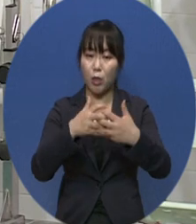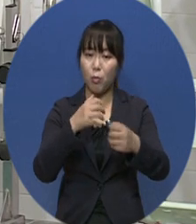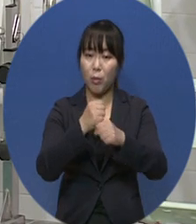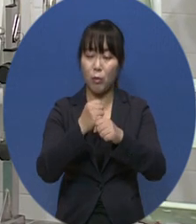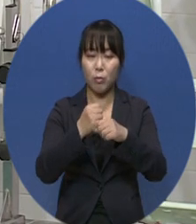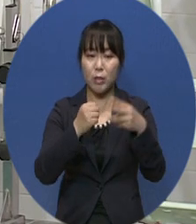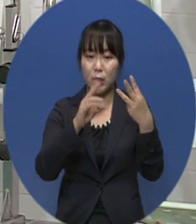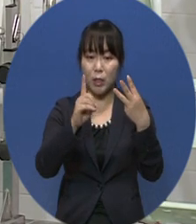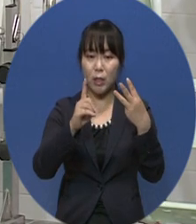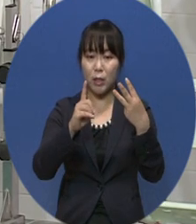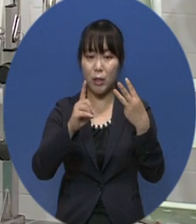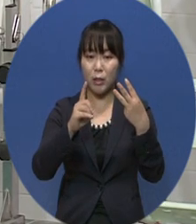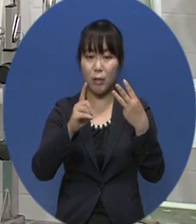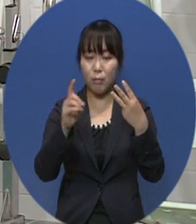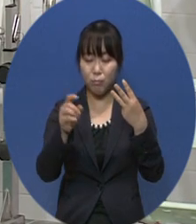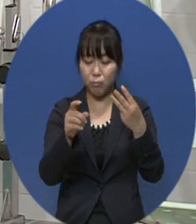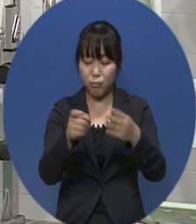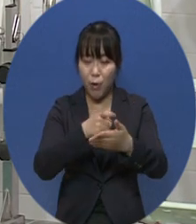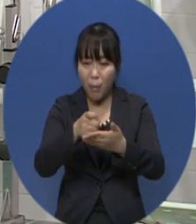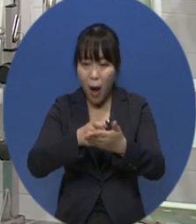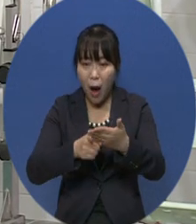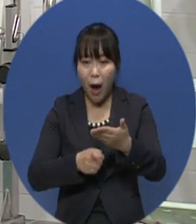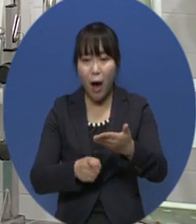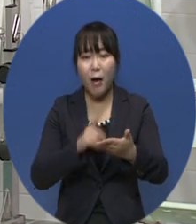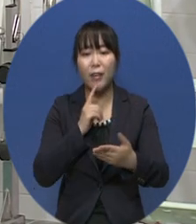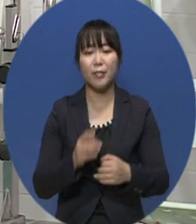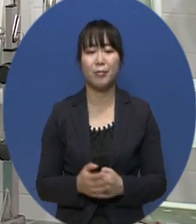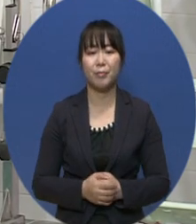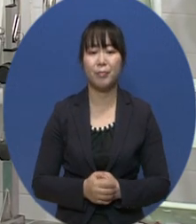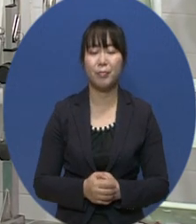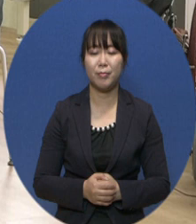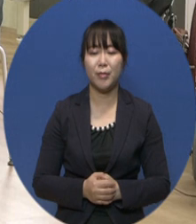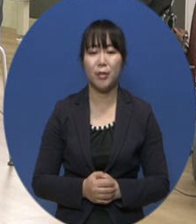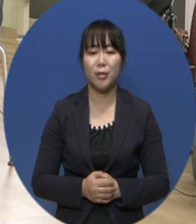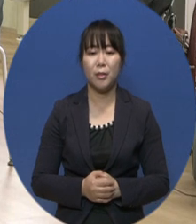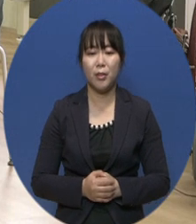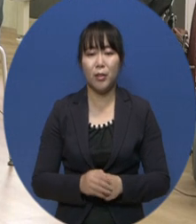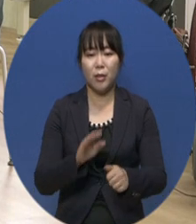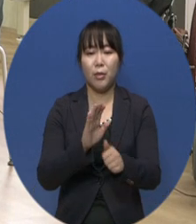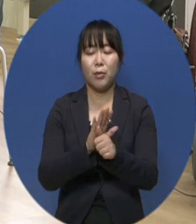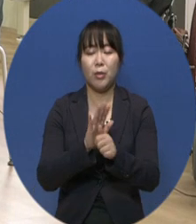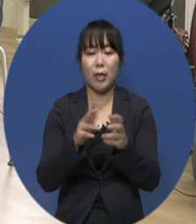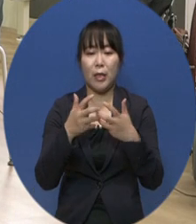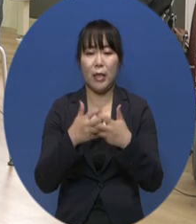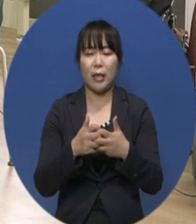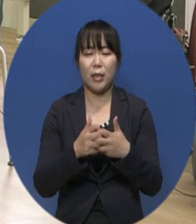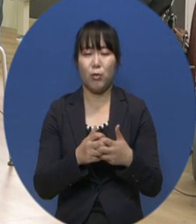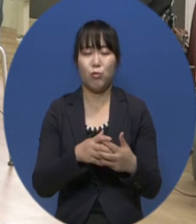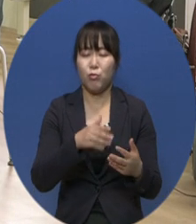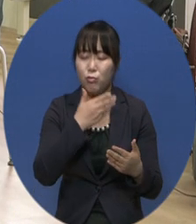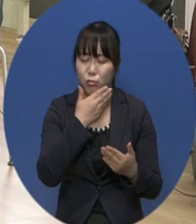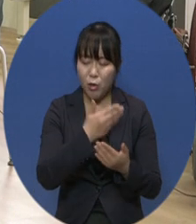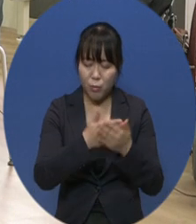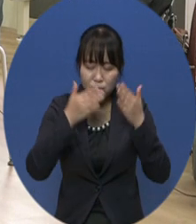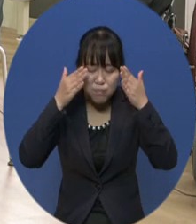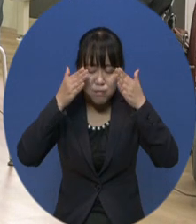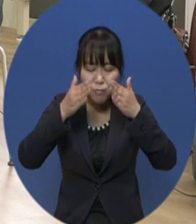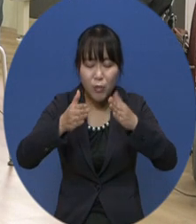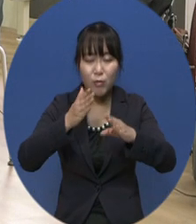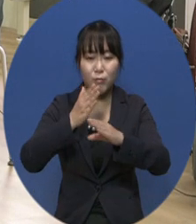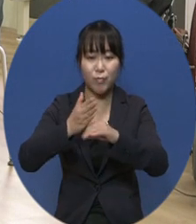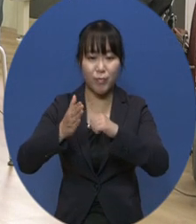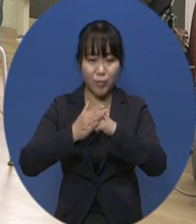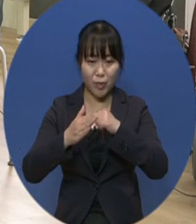그 3D 네. 프린터를 해가지고. 예. 네. 네. 그래서 이제 그 보조기기를 국립재활원에서 굉장히 중점적으로 하고 있기 때문에